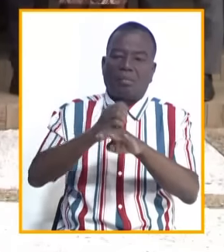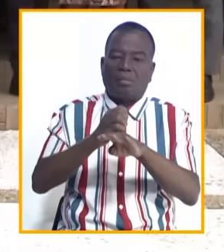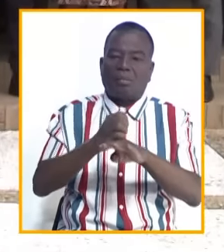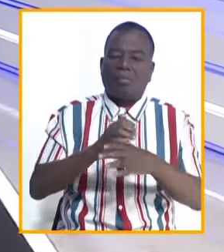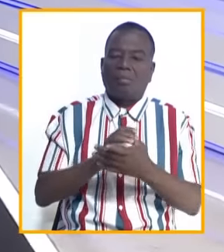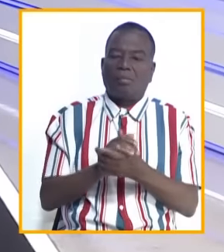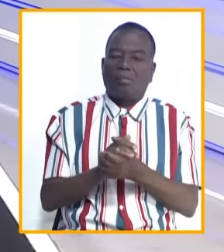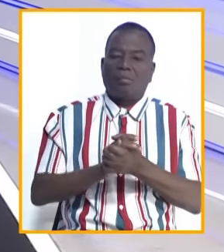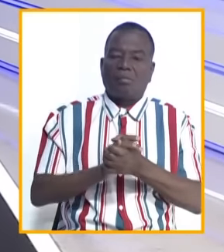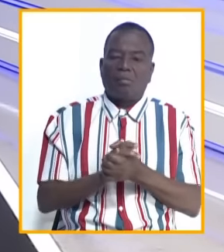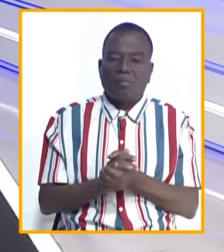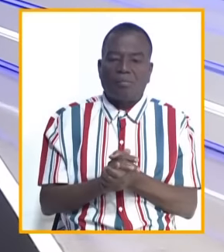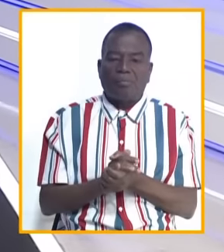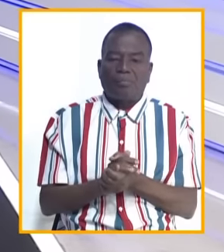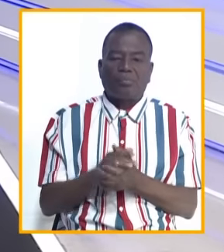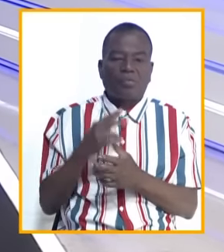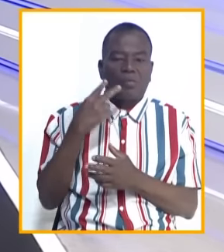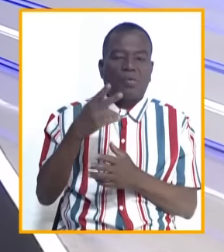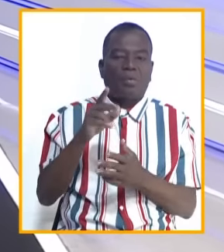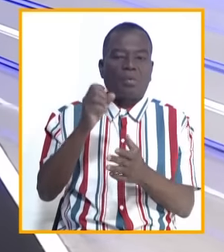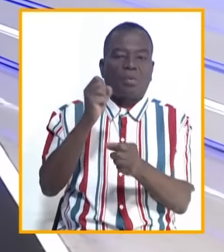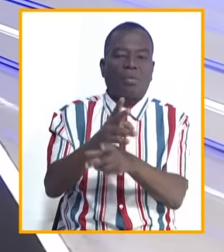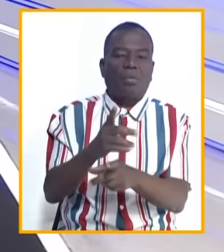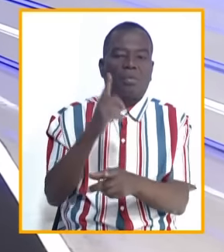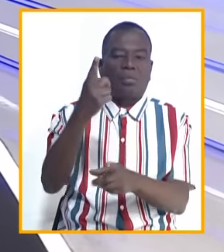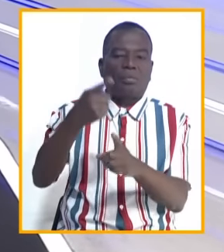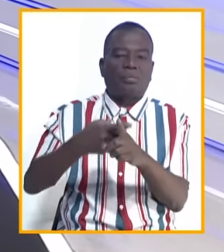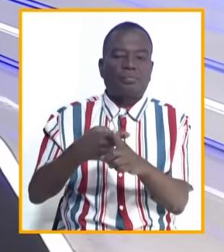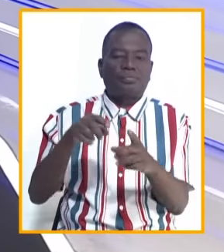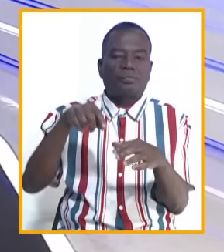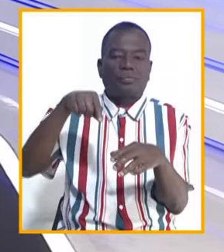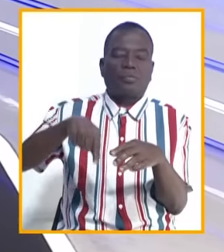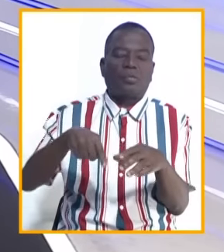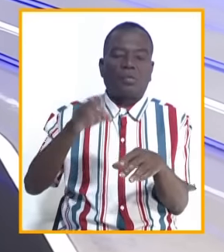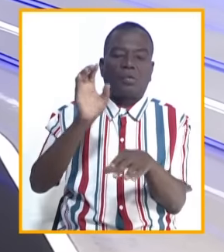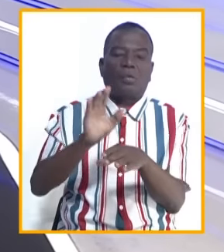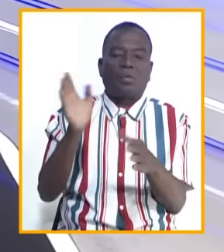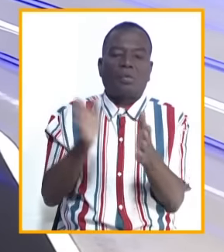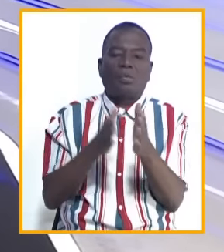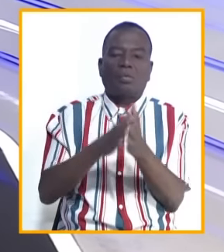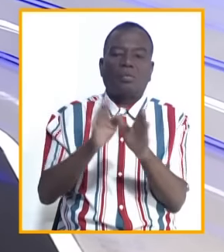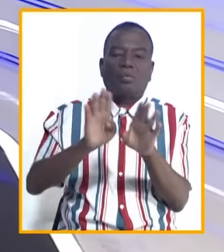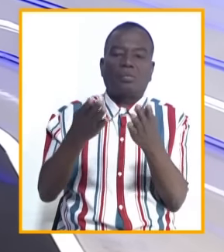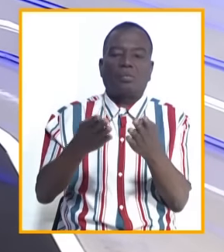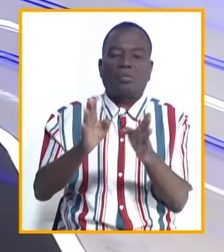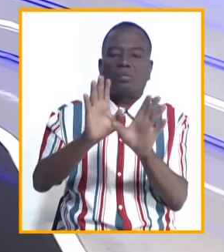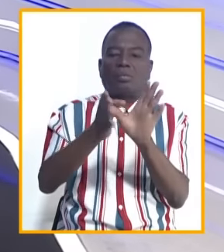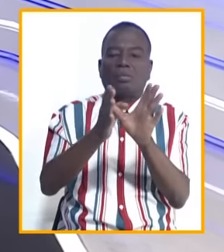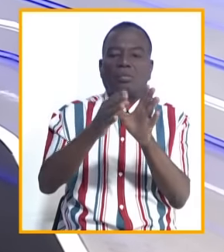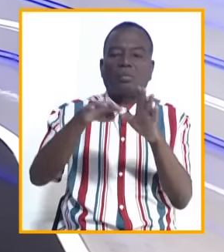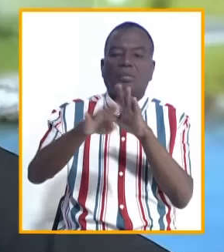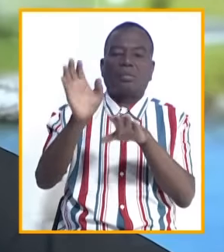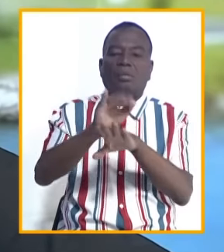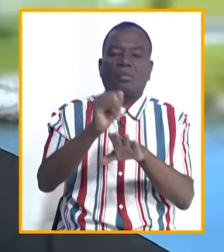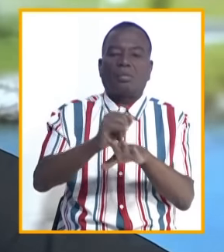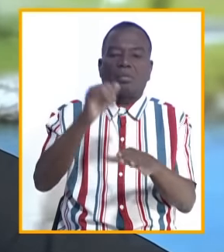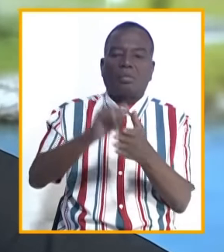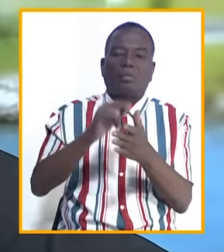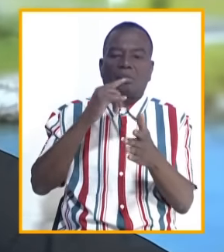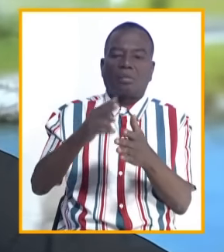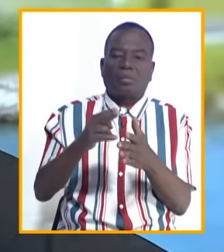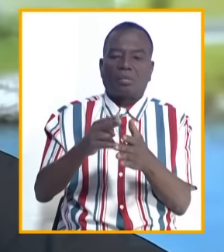2004. Voilà déjà bientôt un mois que l'école a officiellement rouvert ses portes en Côte d'Ivoire. Et c'est une